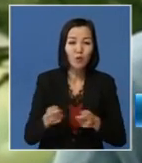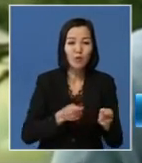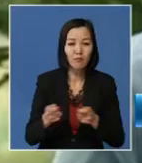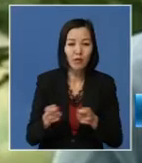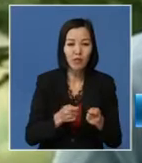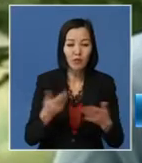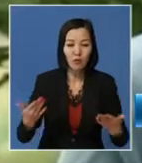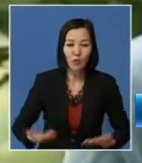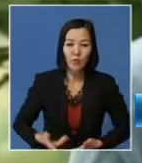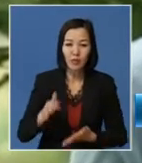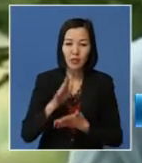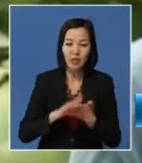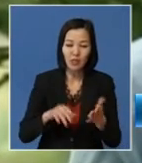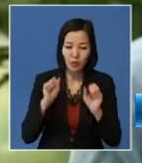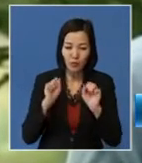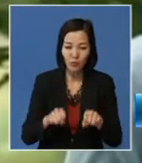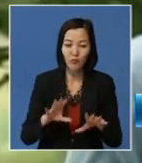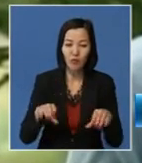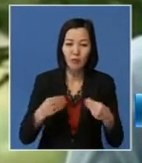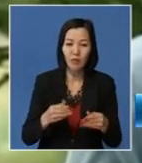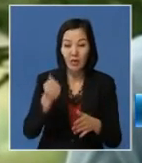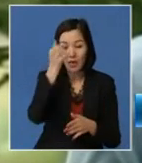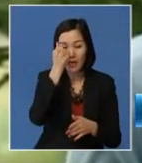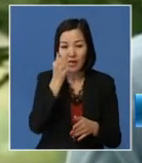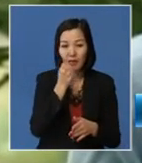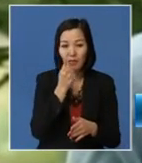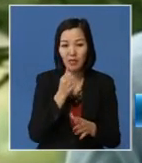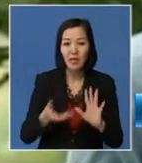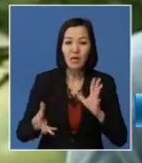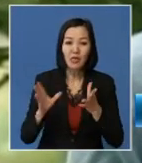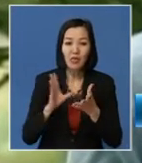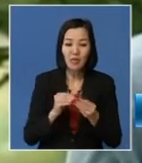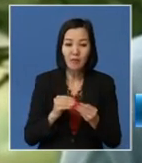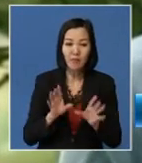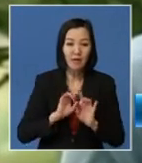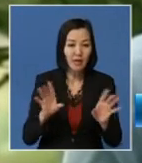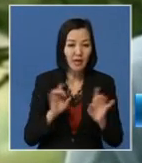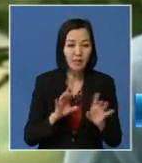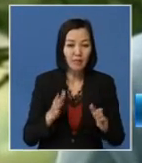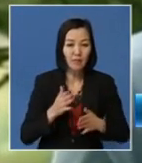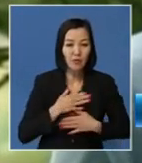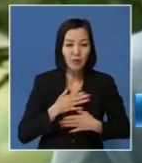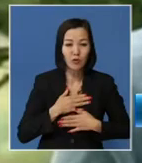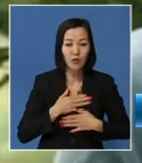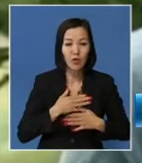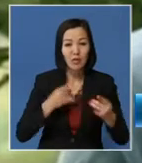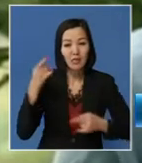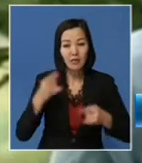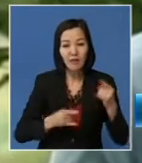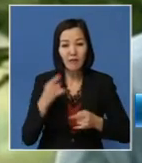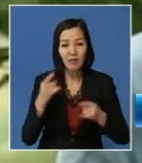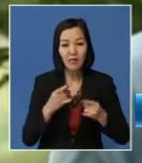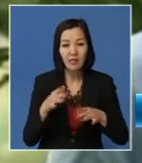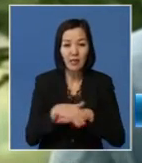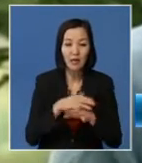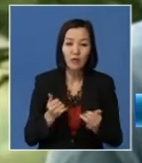Өмірді жалғастыруға мүмкіндік туғызды. Алғысым шексіз. Жалпы ақтарыл айтсам, мен үшін осы ақпарат саласында ел үшін